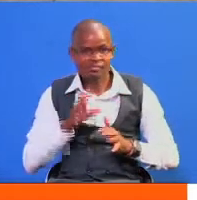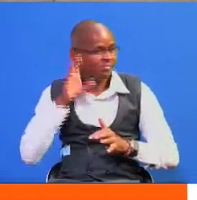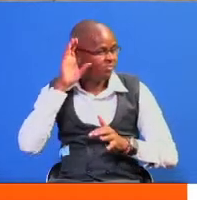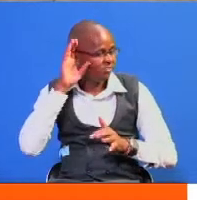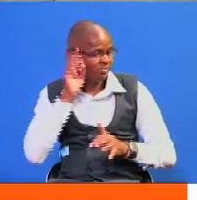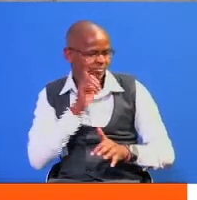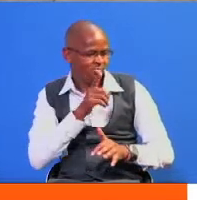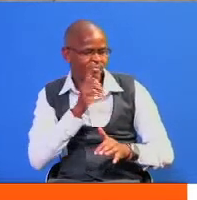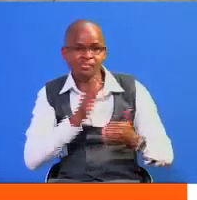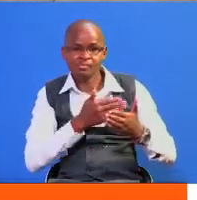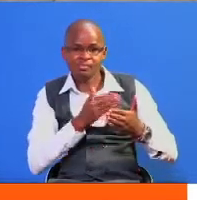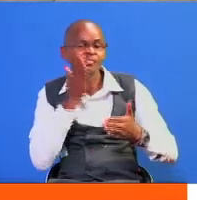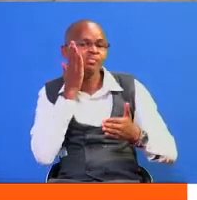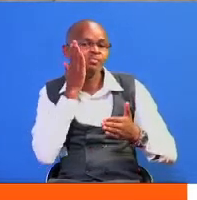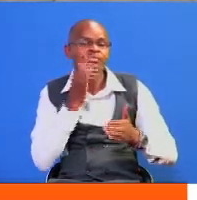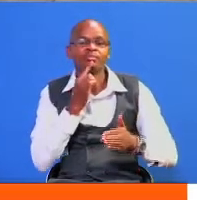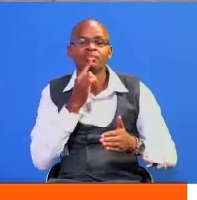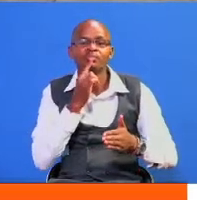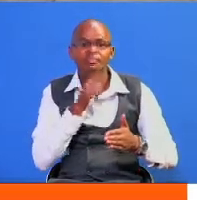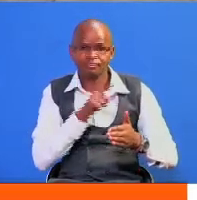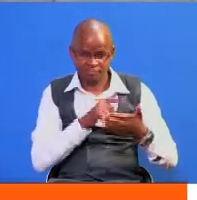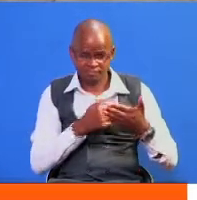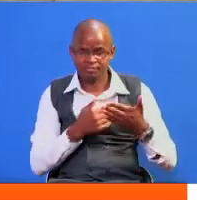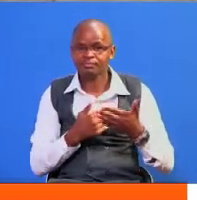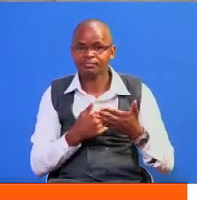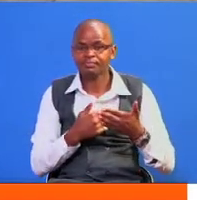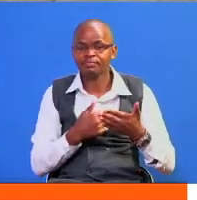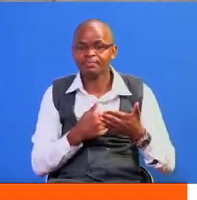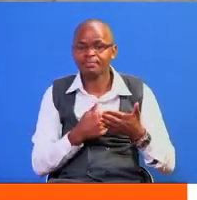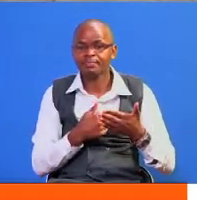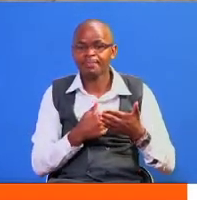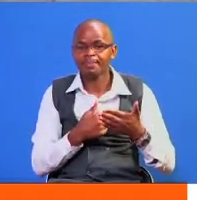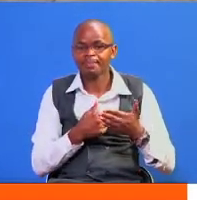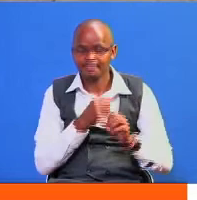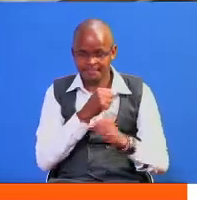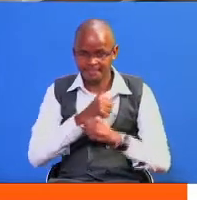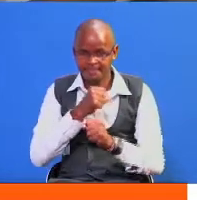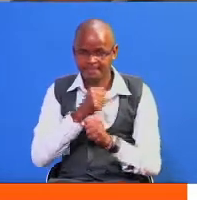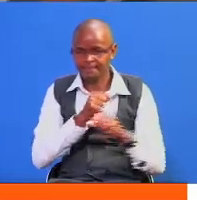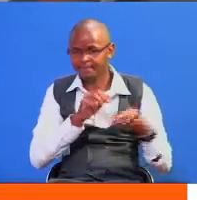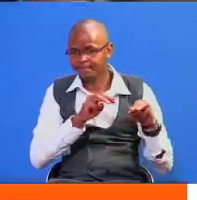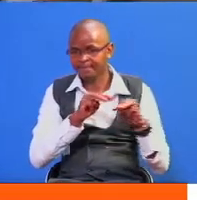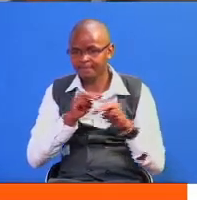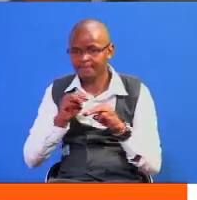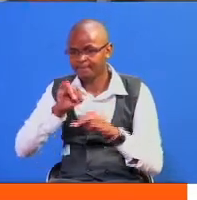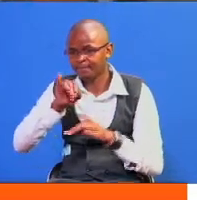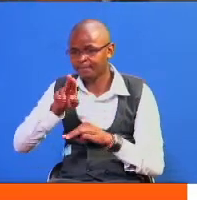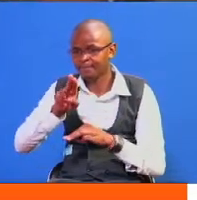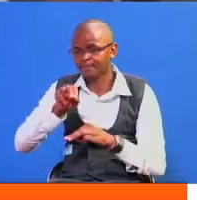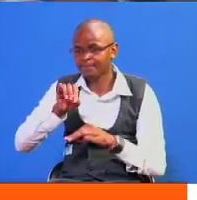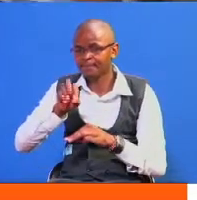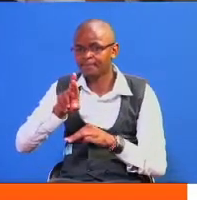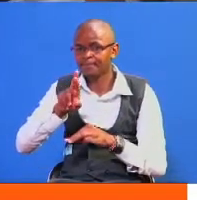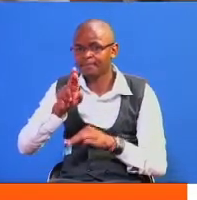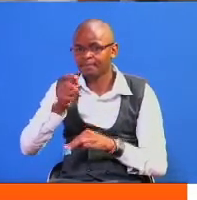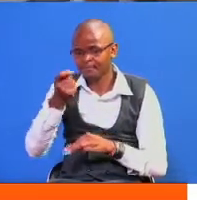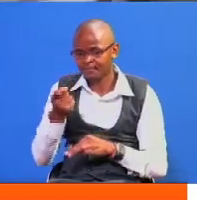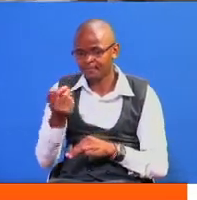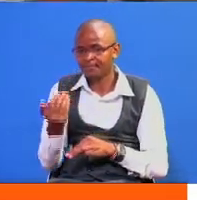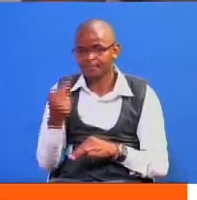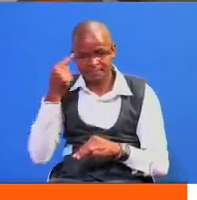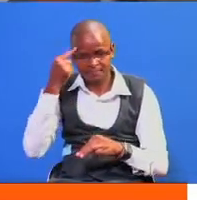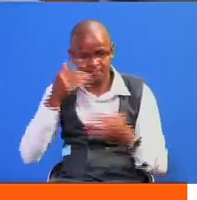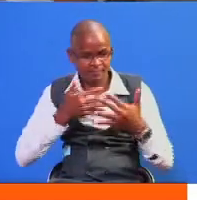song, mama yake ananiambia alikuwa ana make movement. Junior ni mtoto mchangamfu na